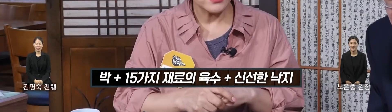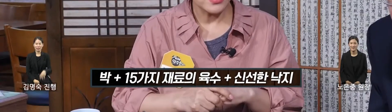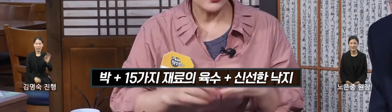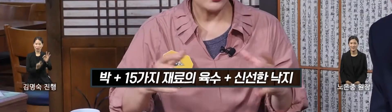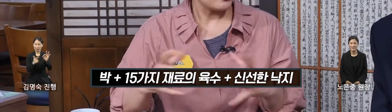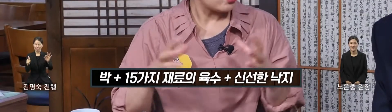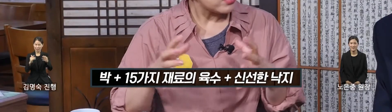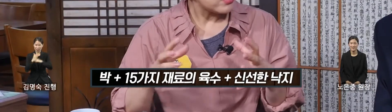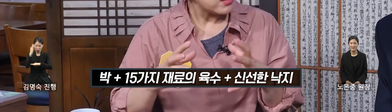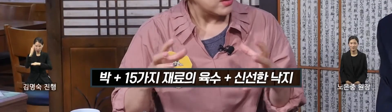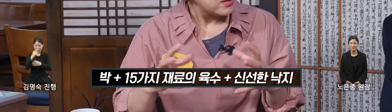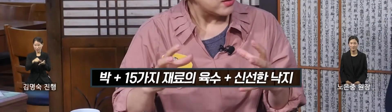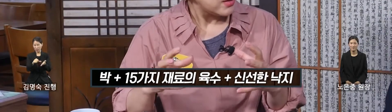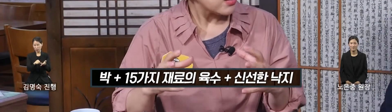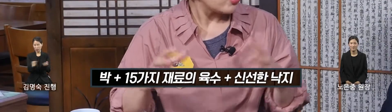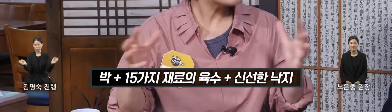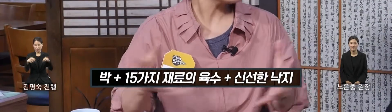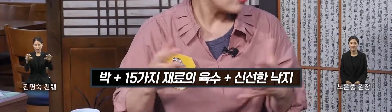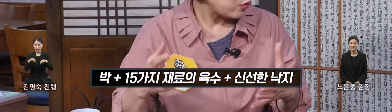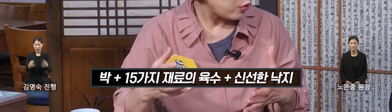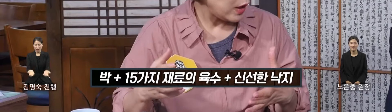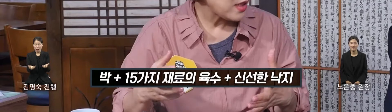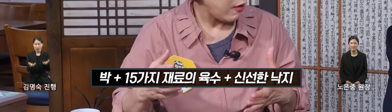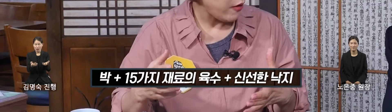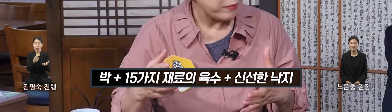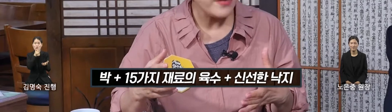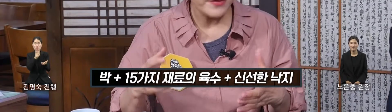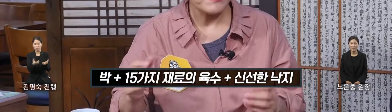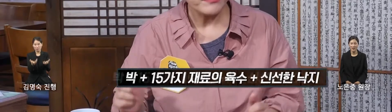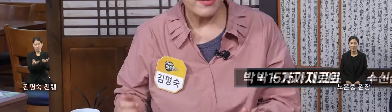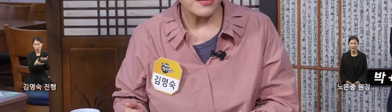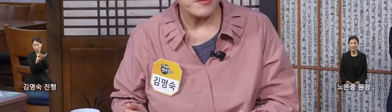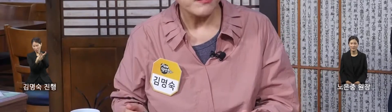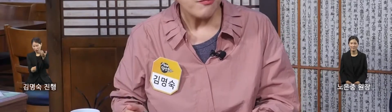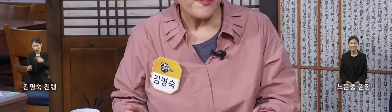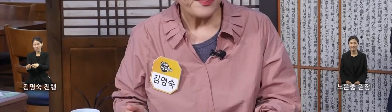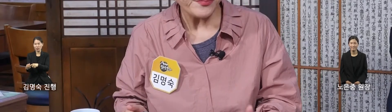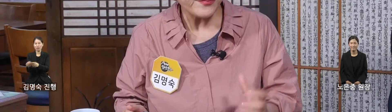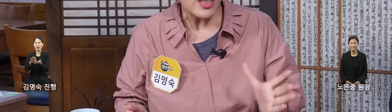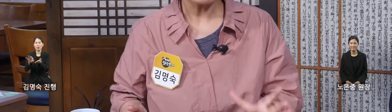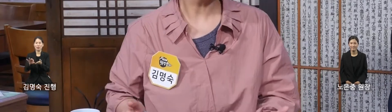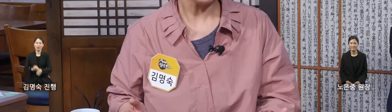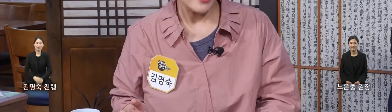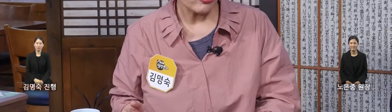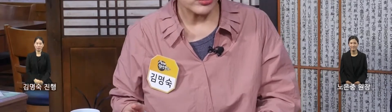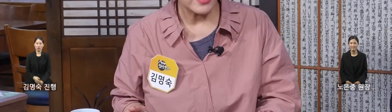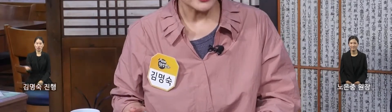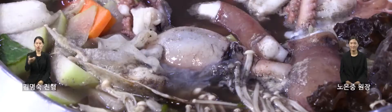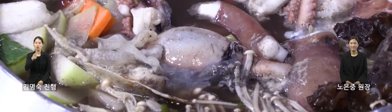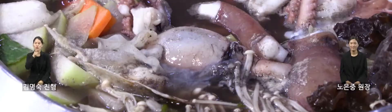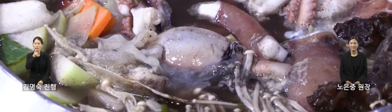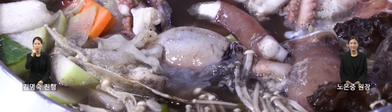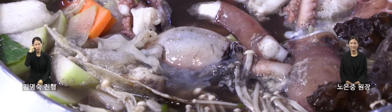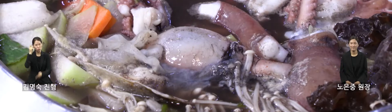가지 재료를 해서 육수를 또 내세요. 네. 네. 그래서 국물이 아주